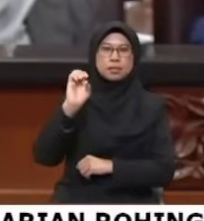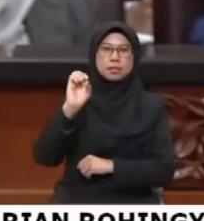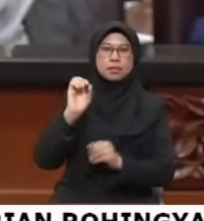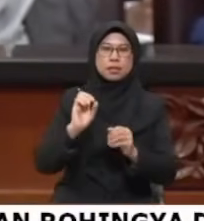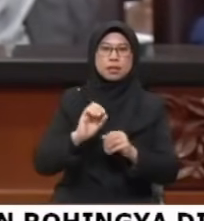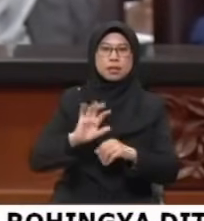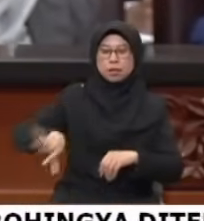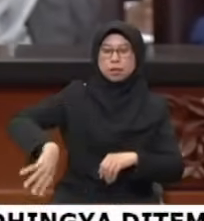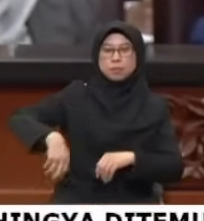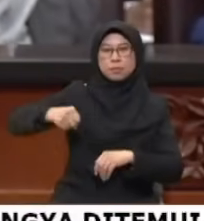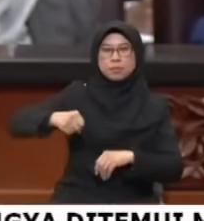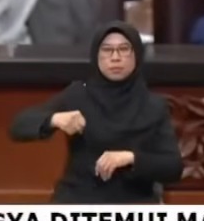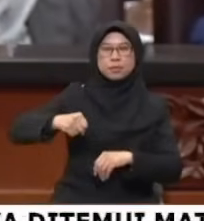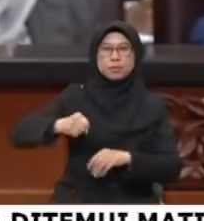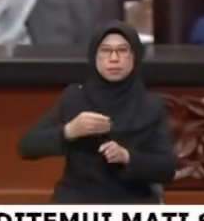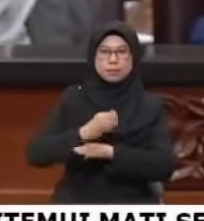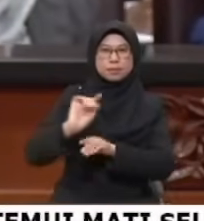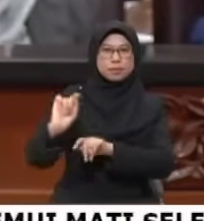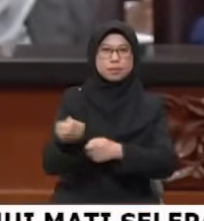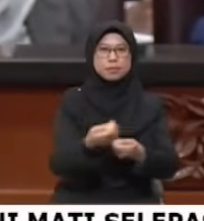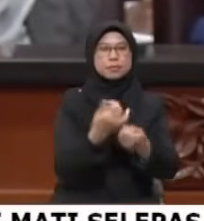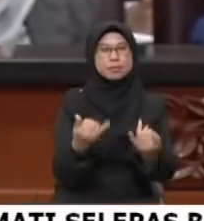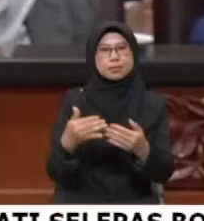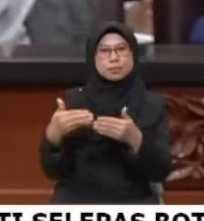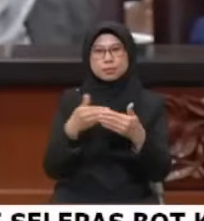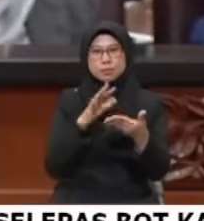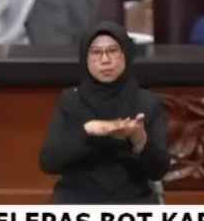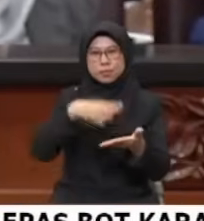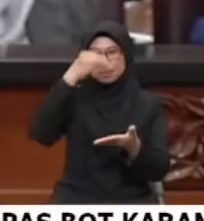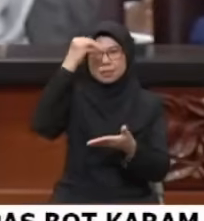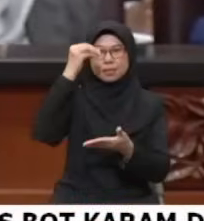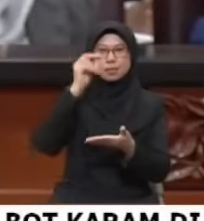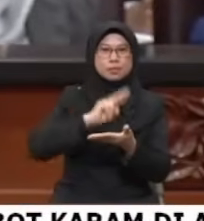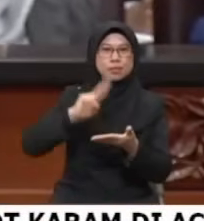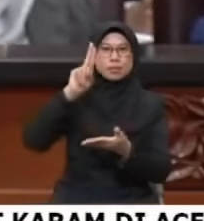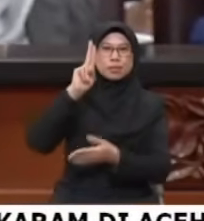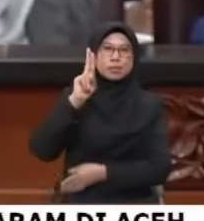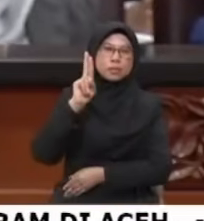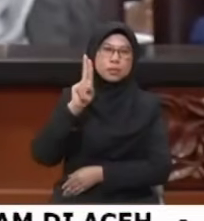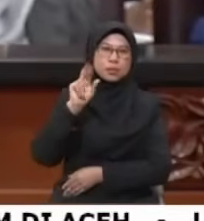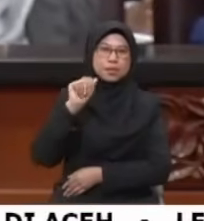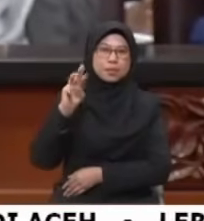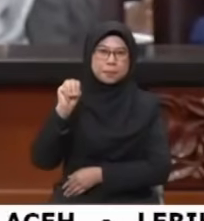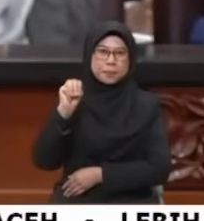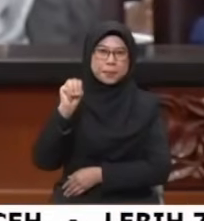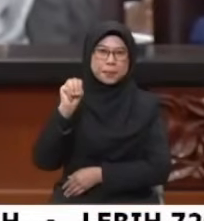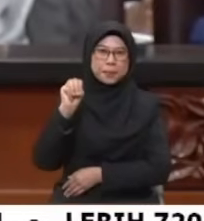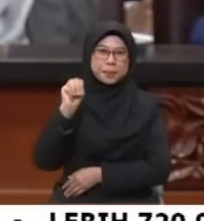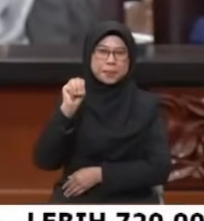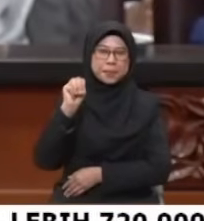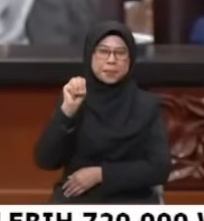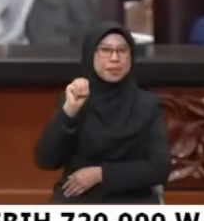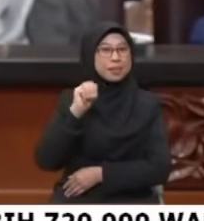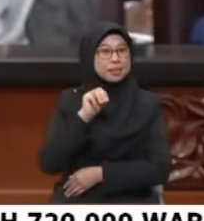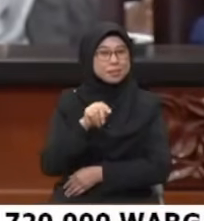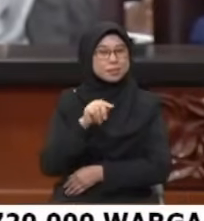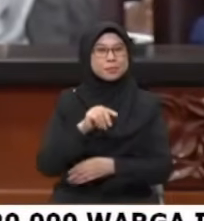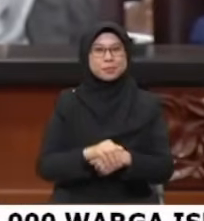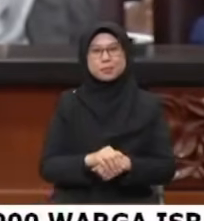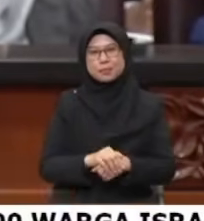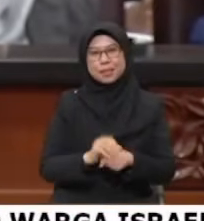bidang bidang hoki beliau sekarang melanjutkan pelajaran ke Universiti sains Malaysia dengan itu adalah jelas